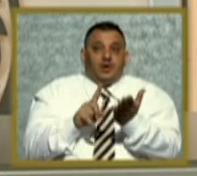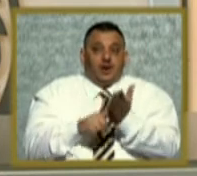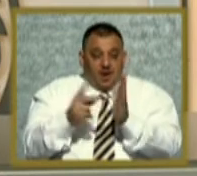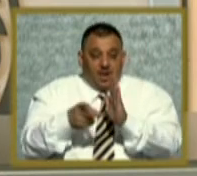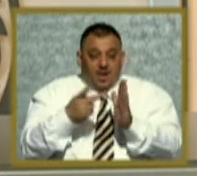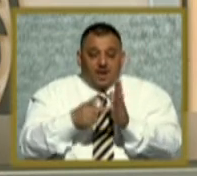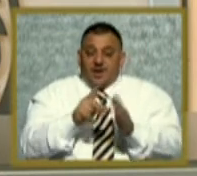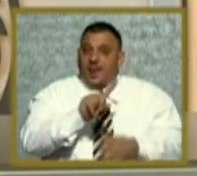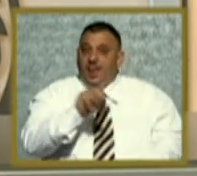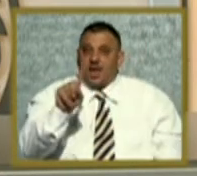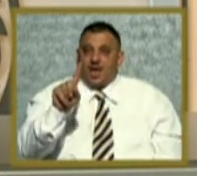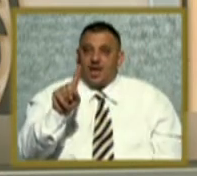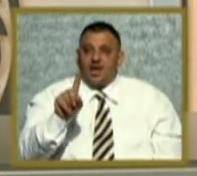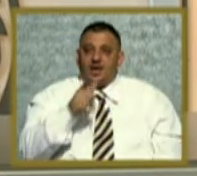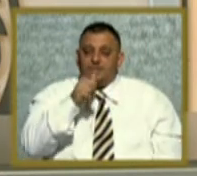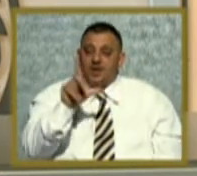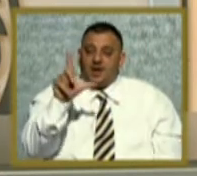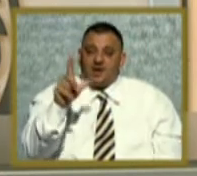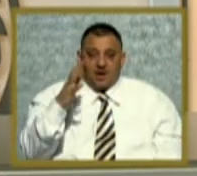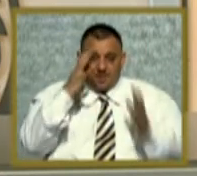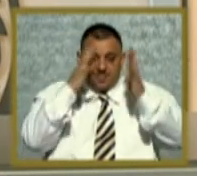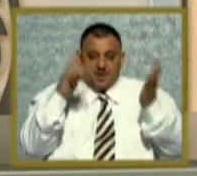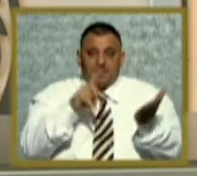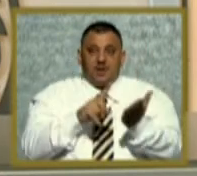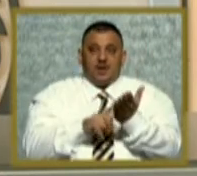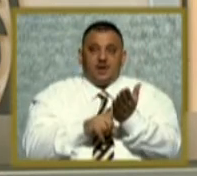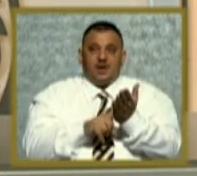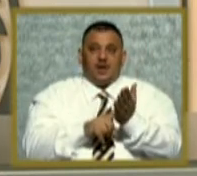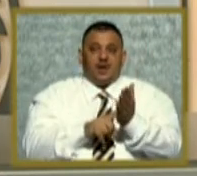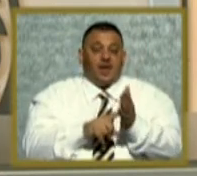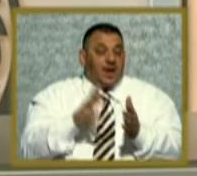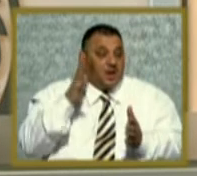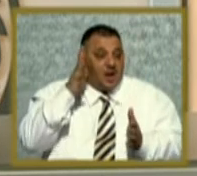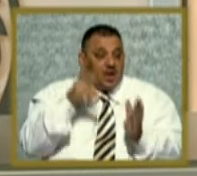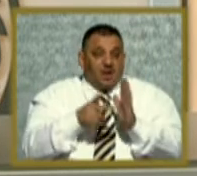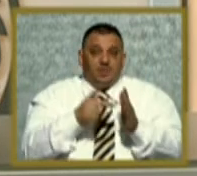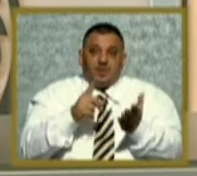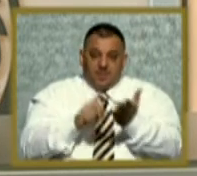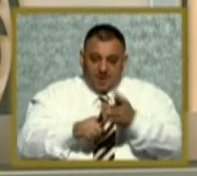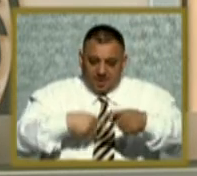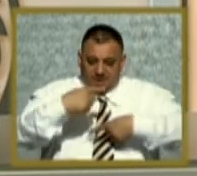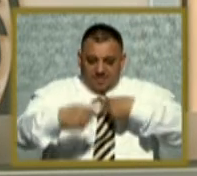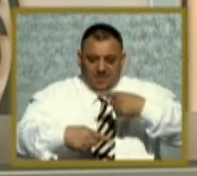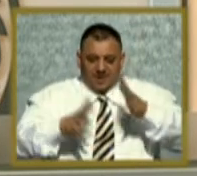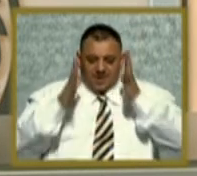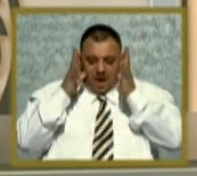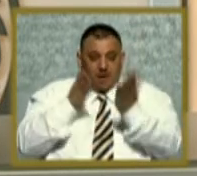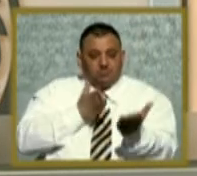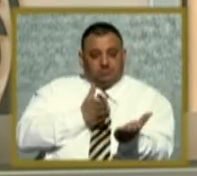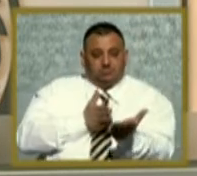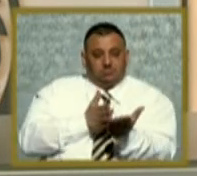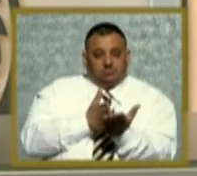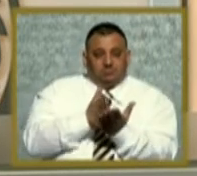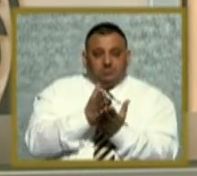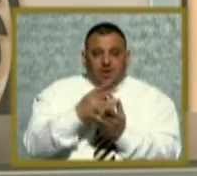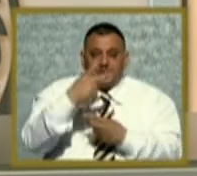فليس عليه قضاؤها، هذا هو الصحيح من قولي أهل العلم أنه ما يقضيها، وإنما عليه أن يواظب من الآن بعد التوبة وأن